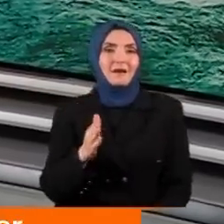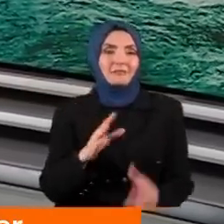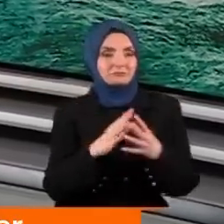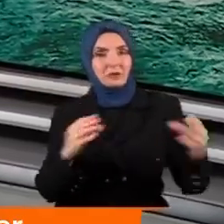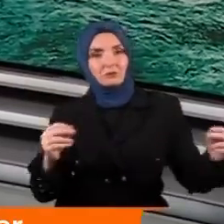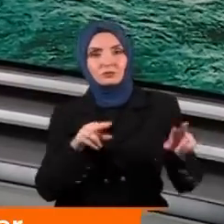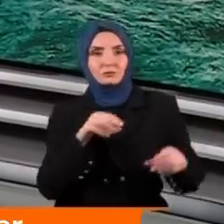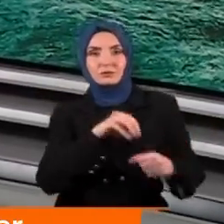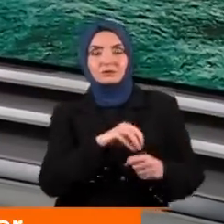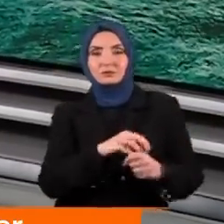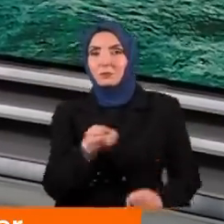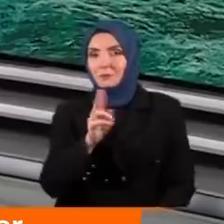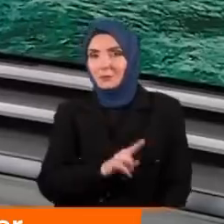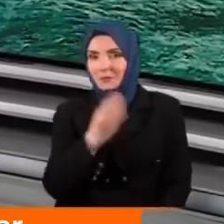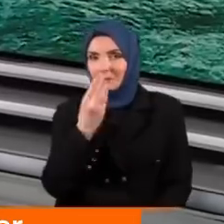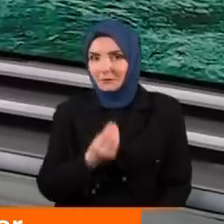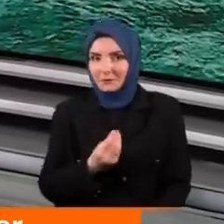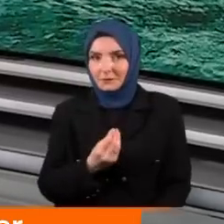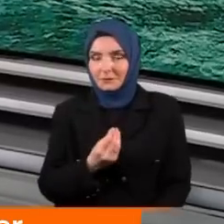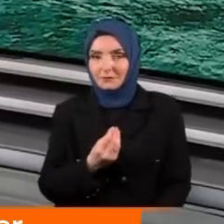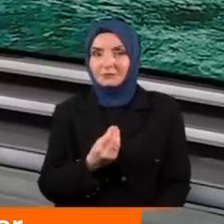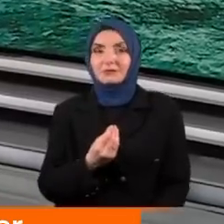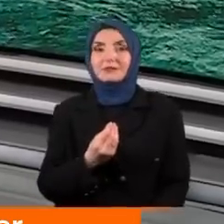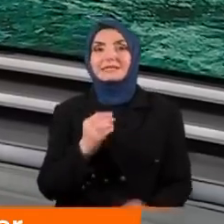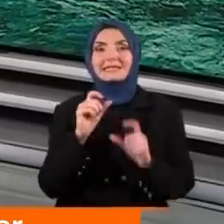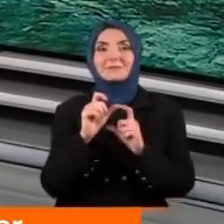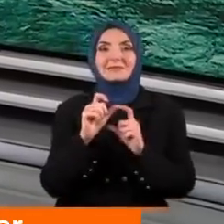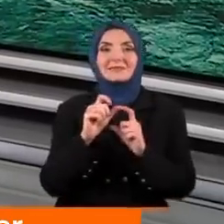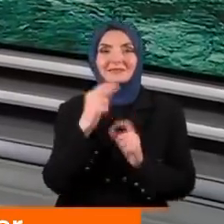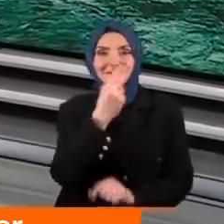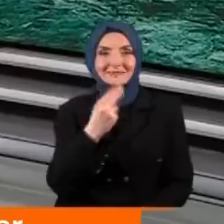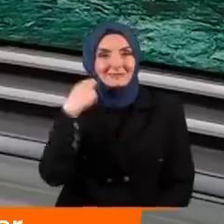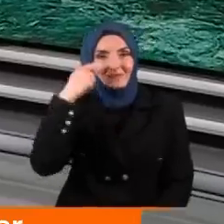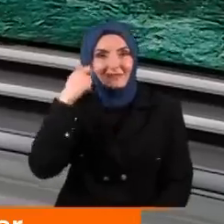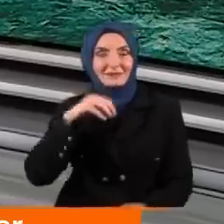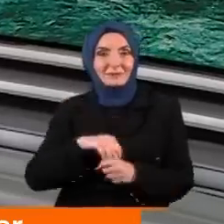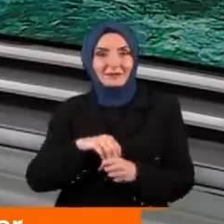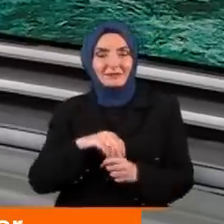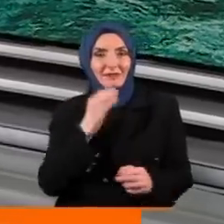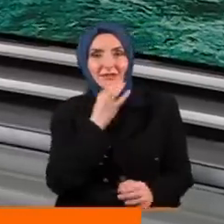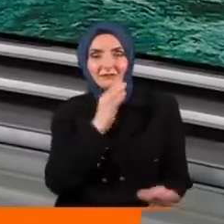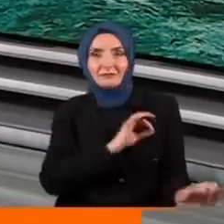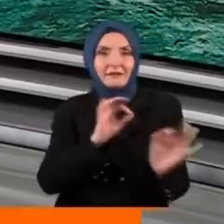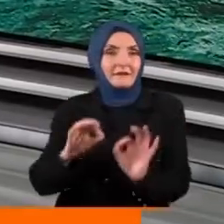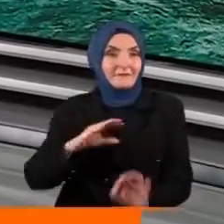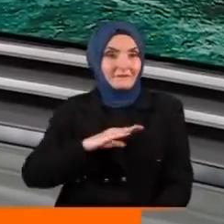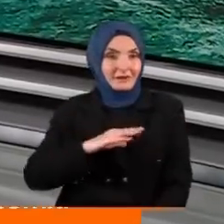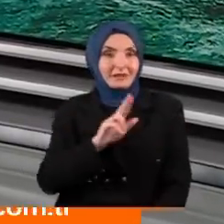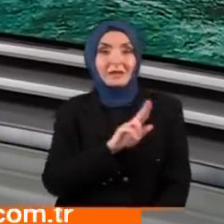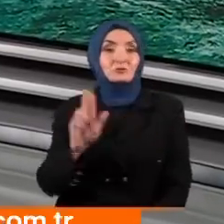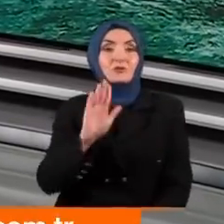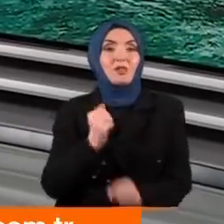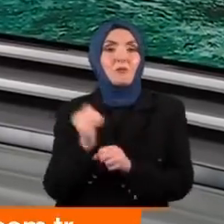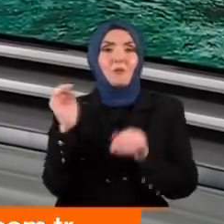benzer bölümü çok tartılıyor ölüme terk edilen 750 göçmen için gösterilmeyen kurtarma çabasını da izleyeceğiz